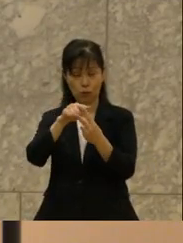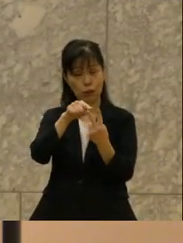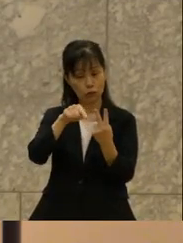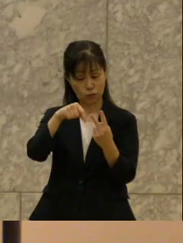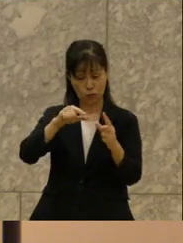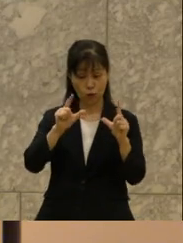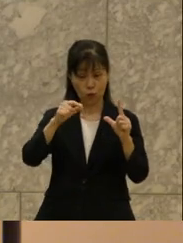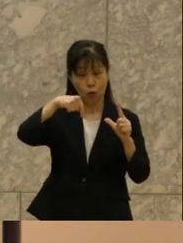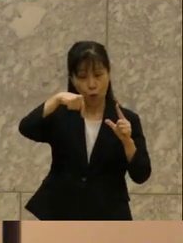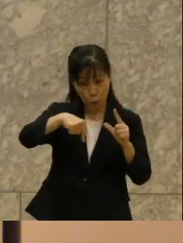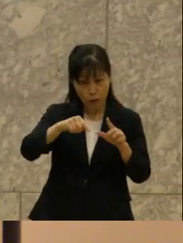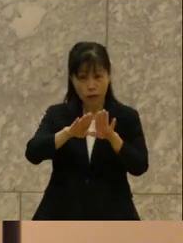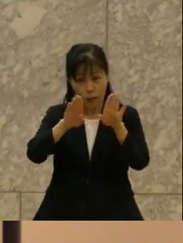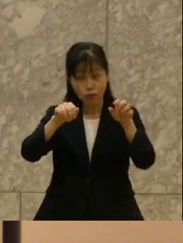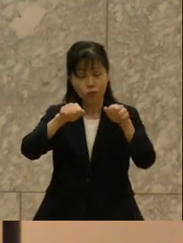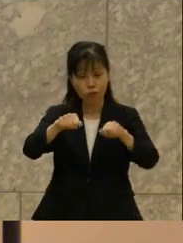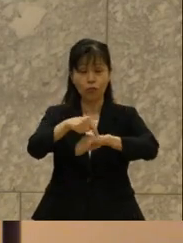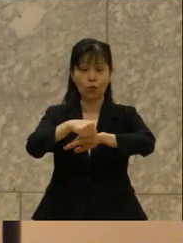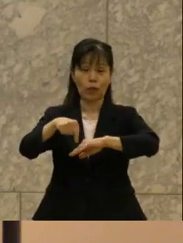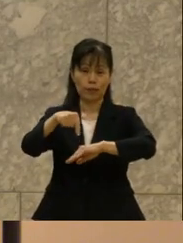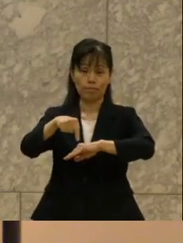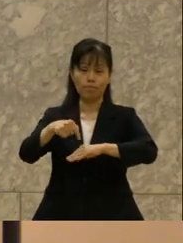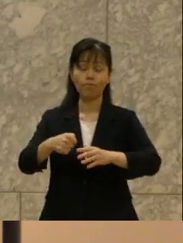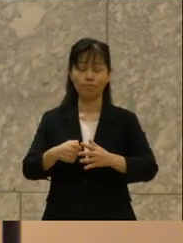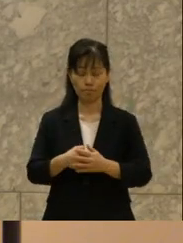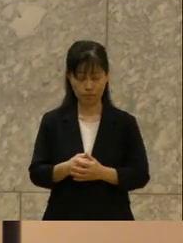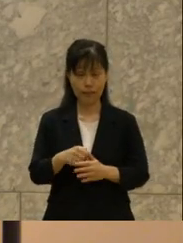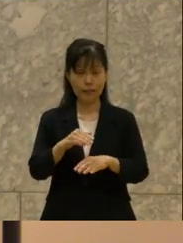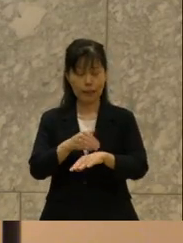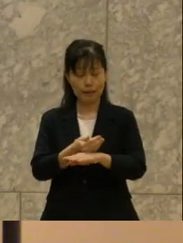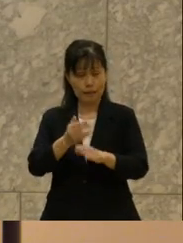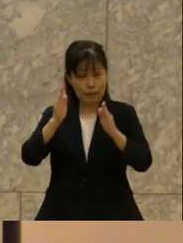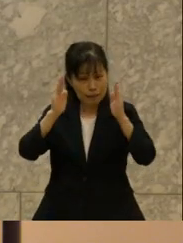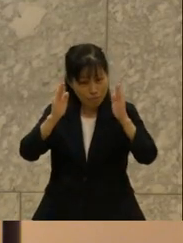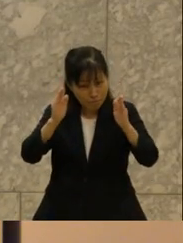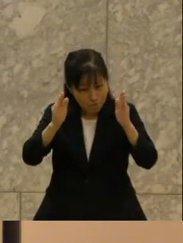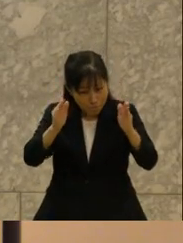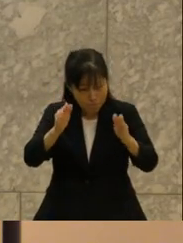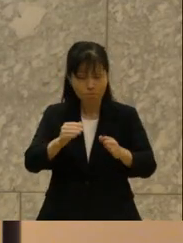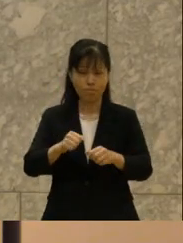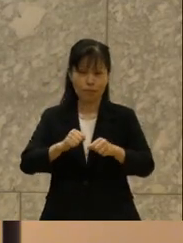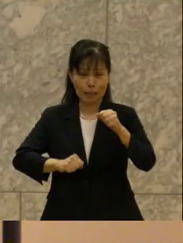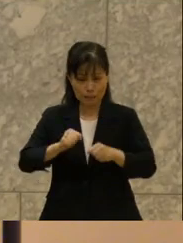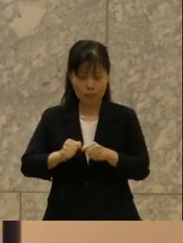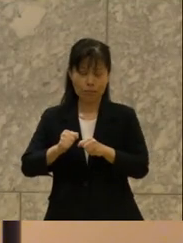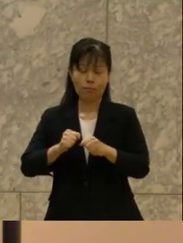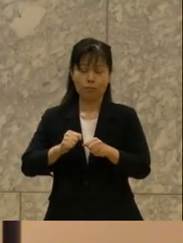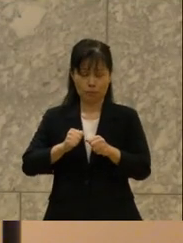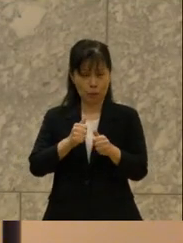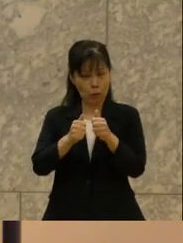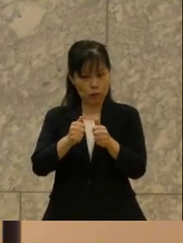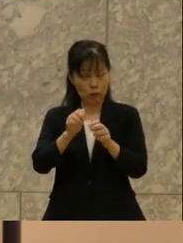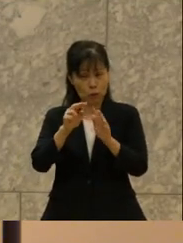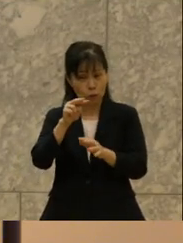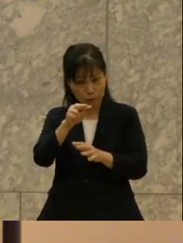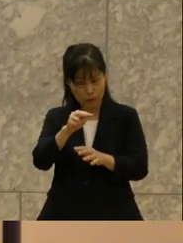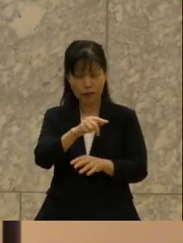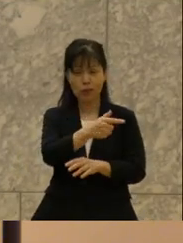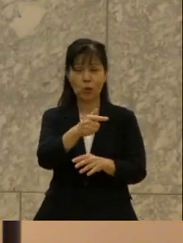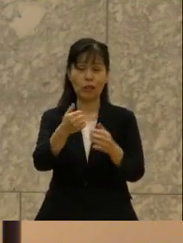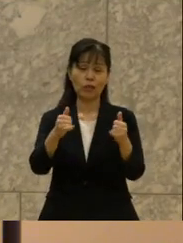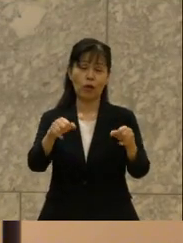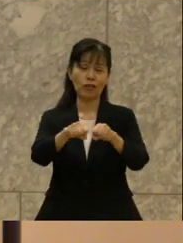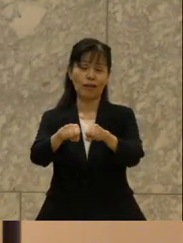大会はですね選手たちが全力で戦う姿に心を揺さぶられる瞬間ですとか様々な人がつながって